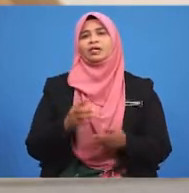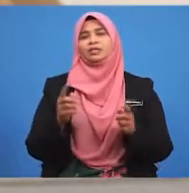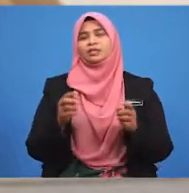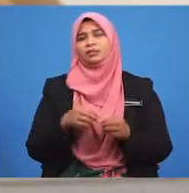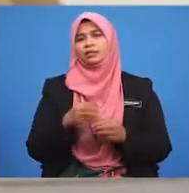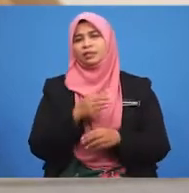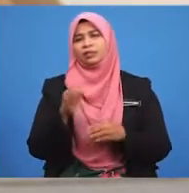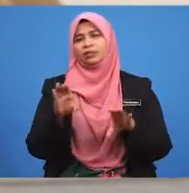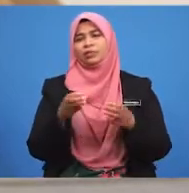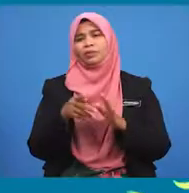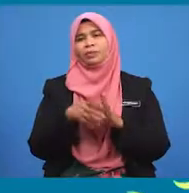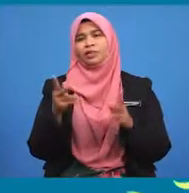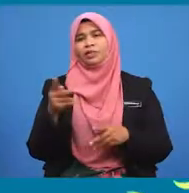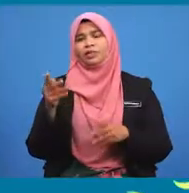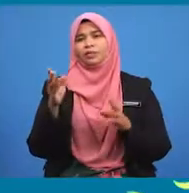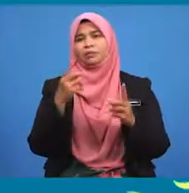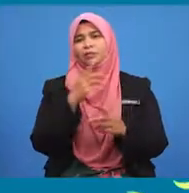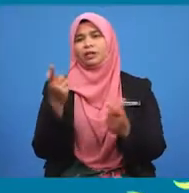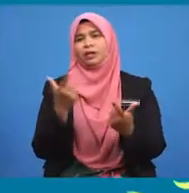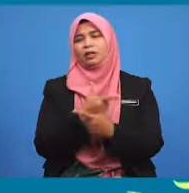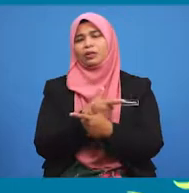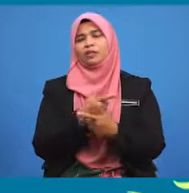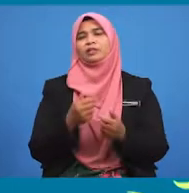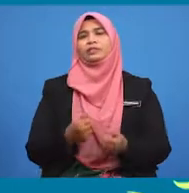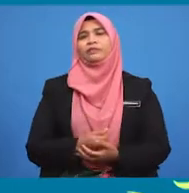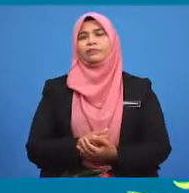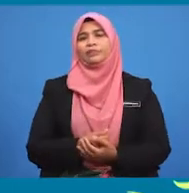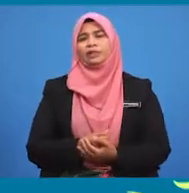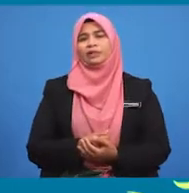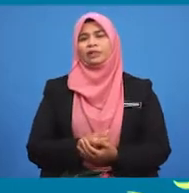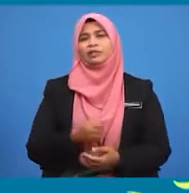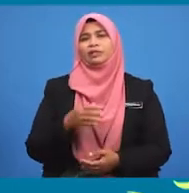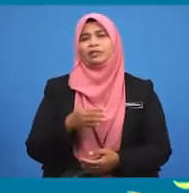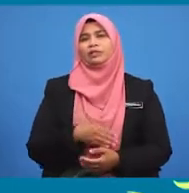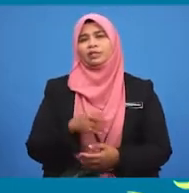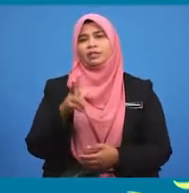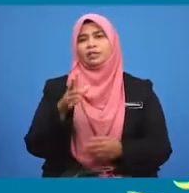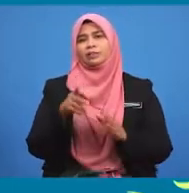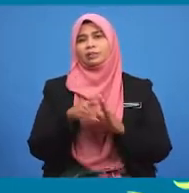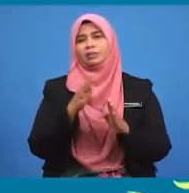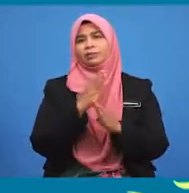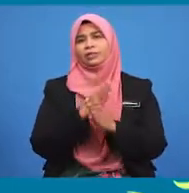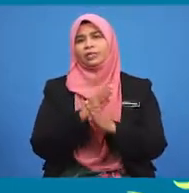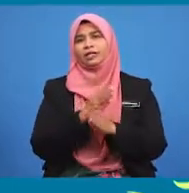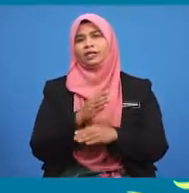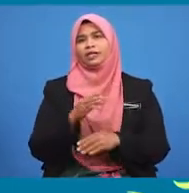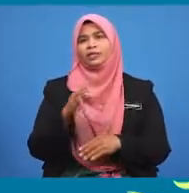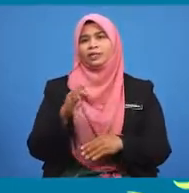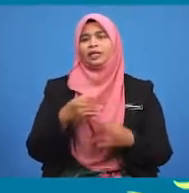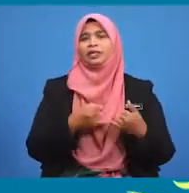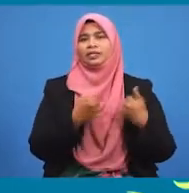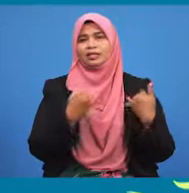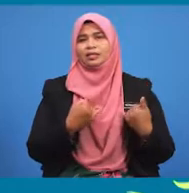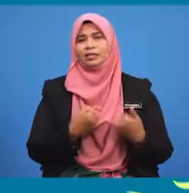serta bertentangan dengannya. Yang ketiga pula ialah perkara-perkara yang boleh membatalkan iman daripada sudut